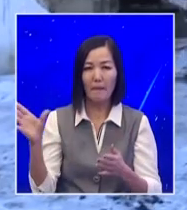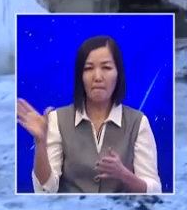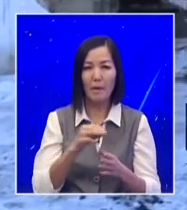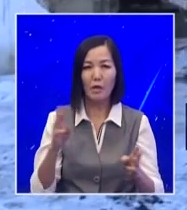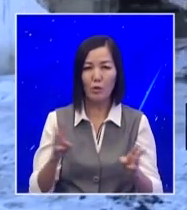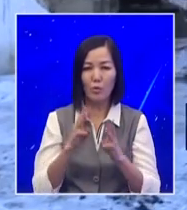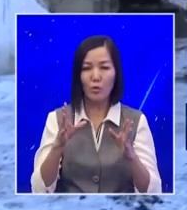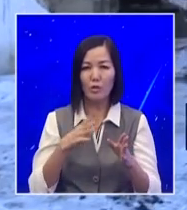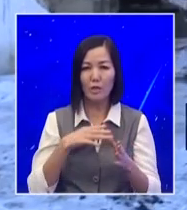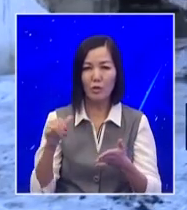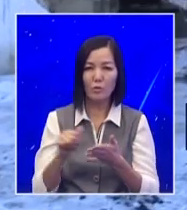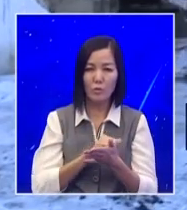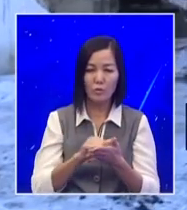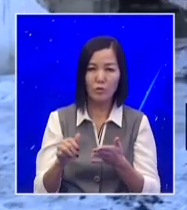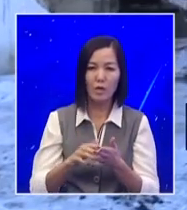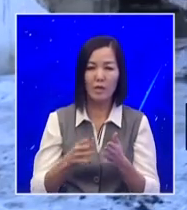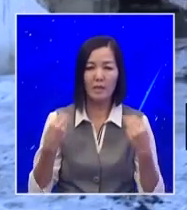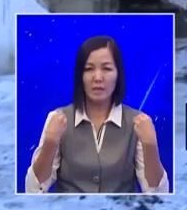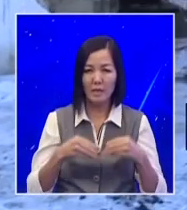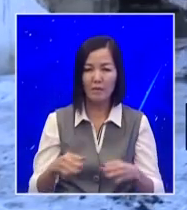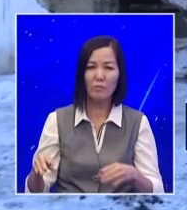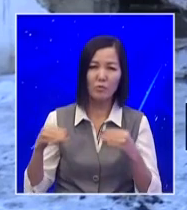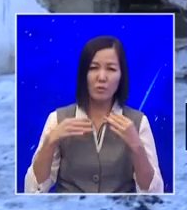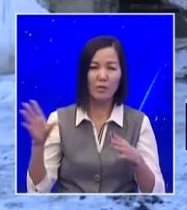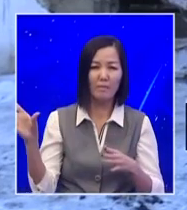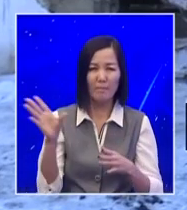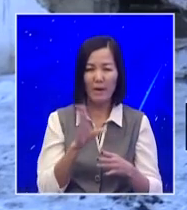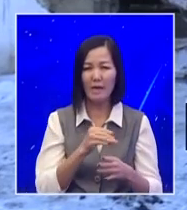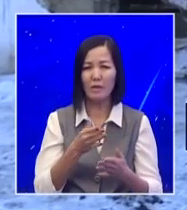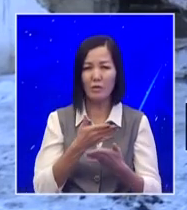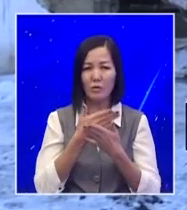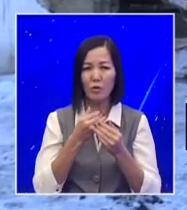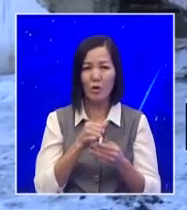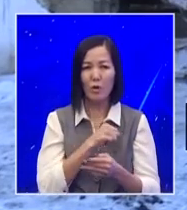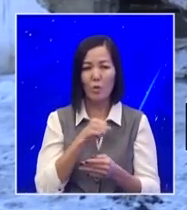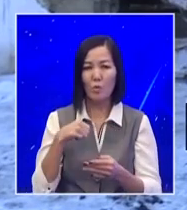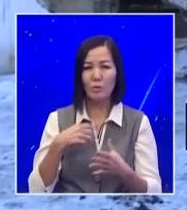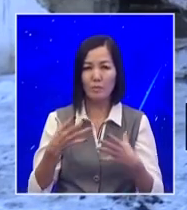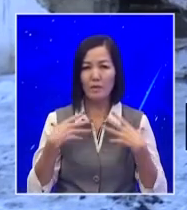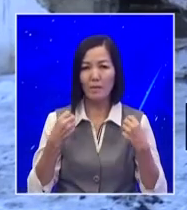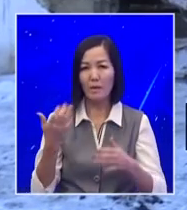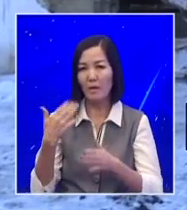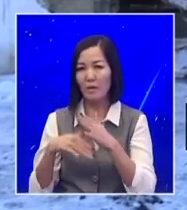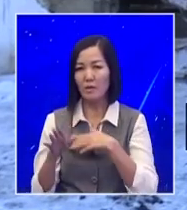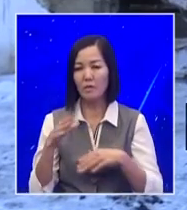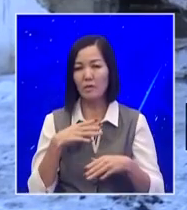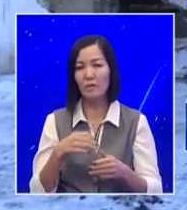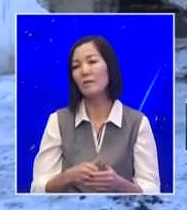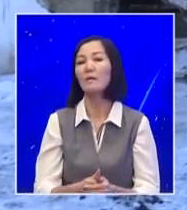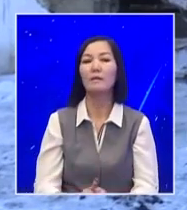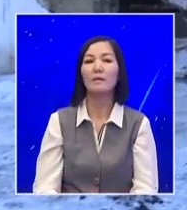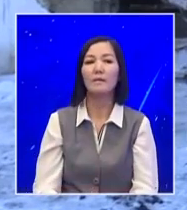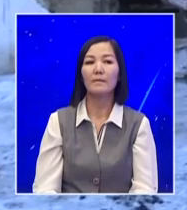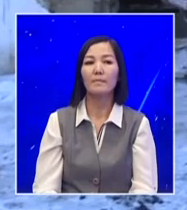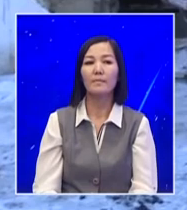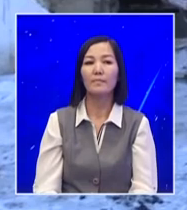жанды, құжатымыздың бәрі жанып кетті. Құр айты өзіміз басымызды алып қаштық қой. Ана газ